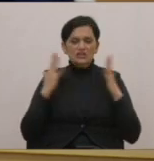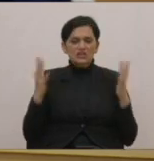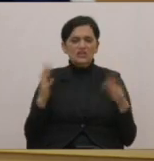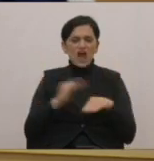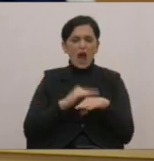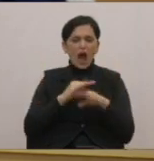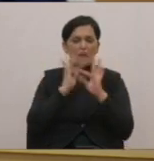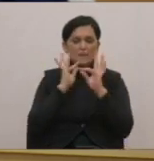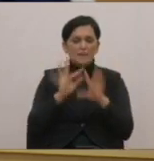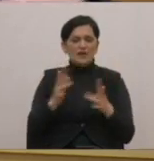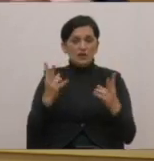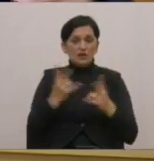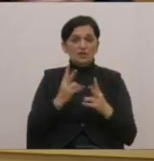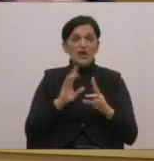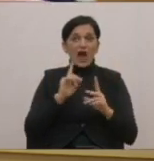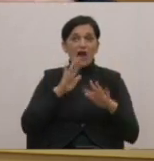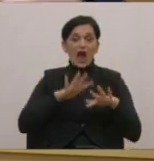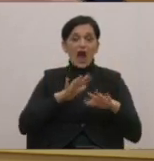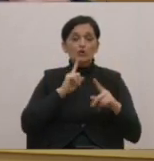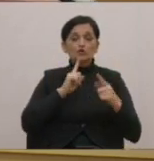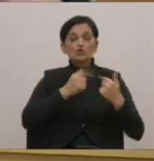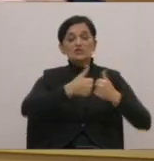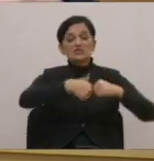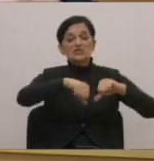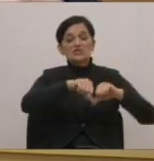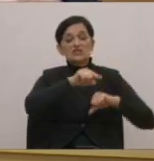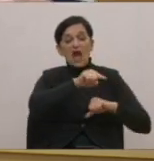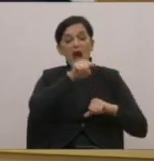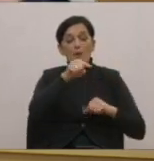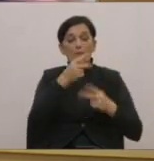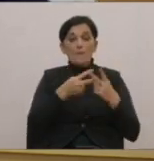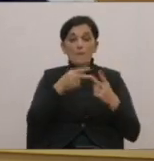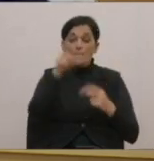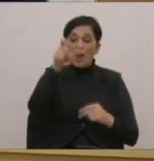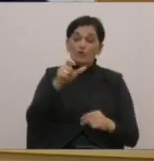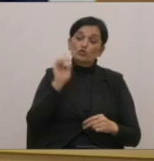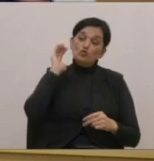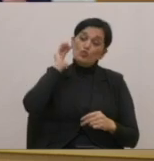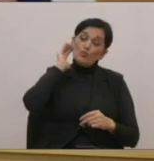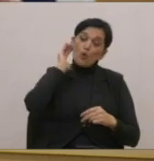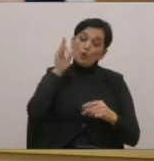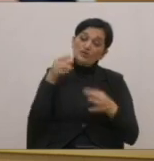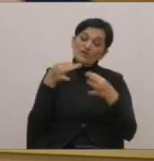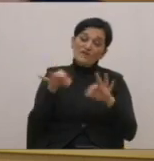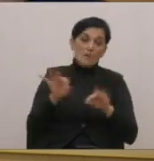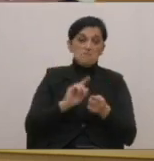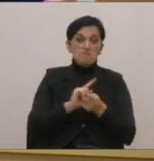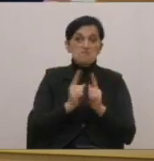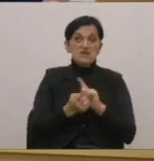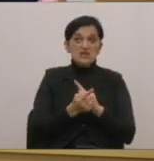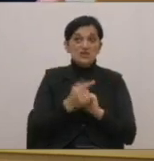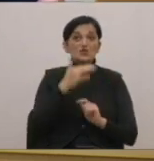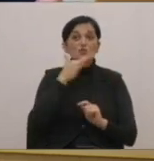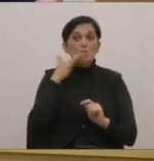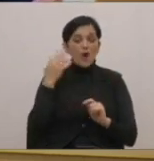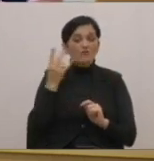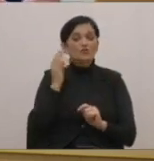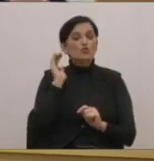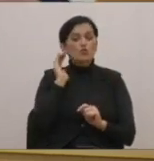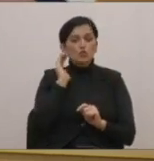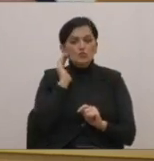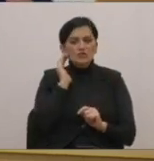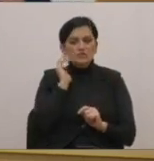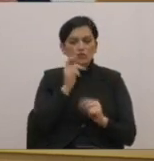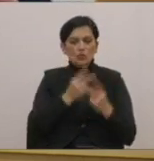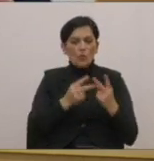ის, რომ ადგილობრივ საბჭოებს პატიმართა მოსმენისგან ვათავისუფლებდეთ. პირიქით, ბევრი უნდა უსმინონ პატიმრებს,